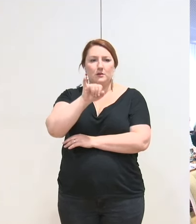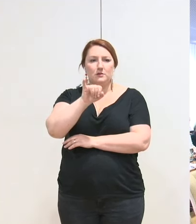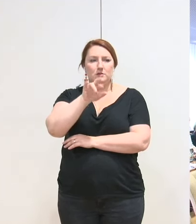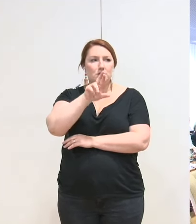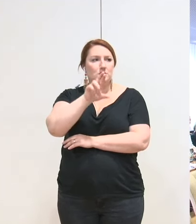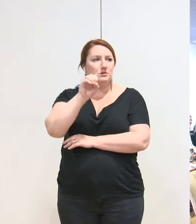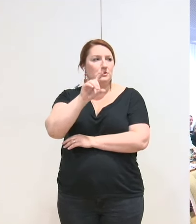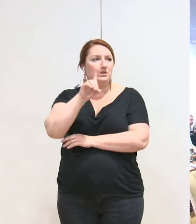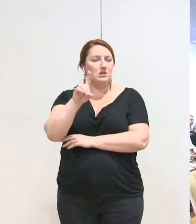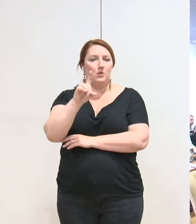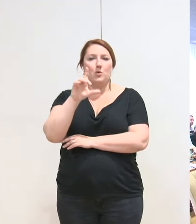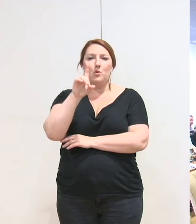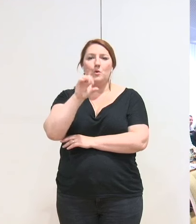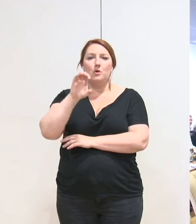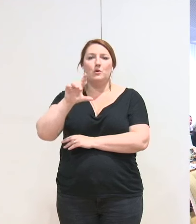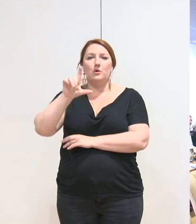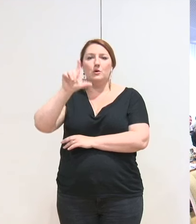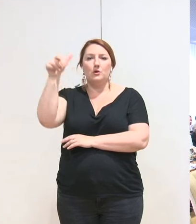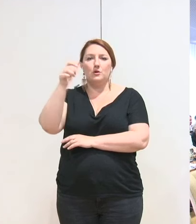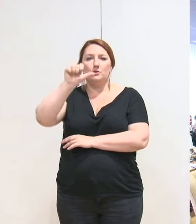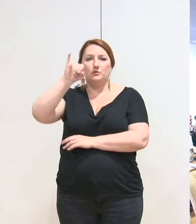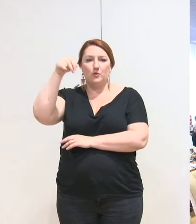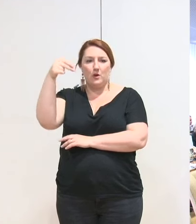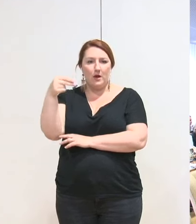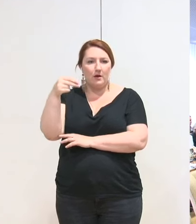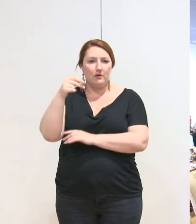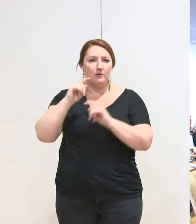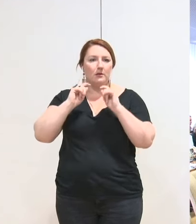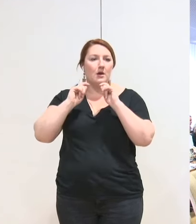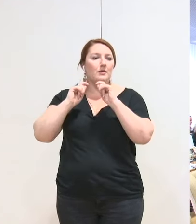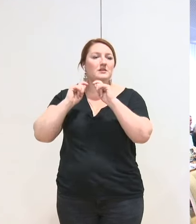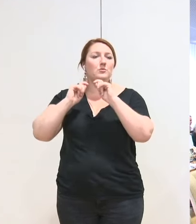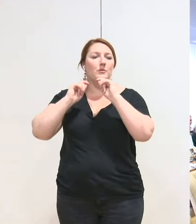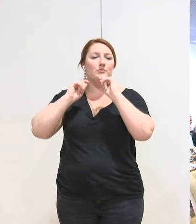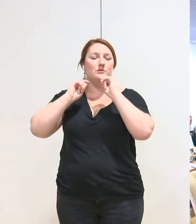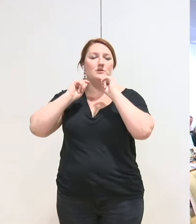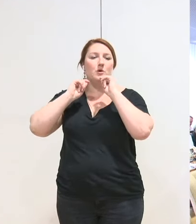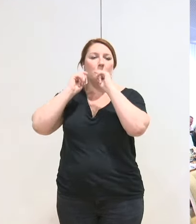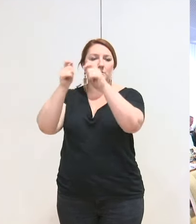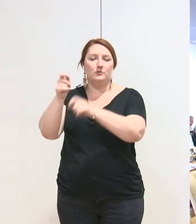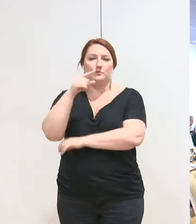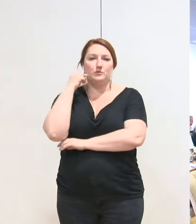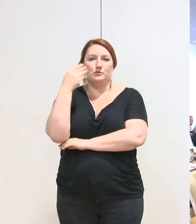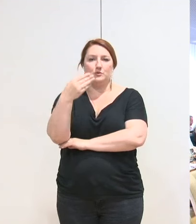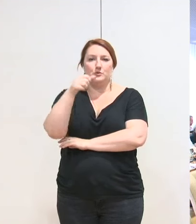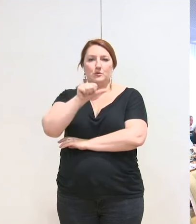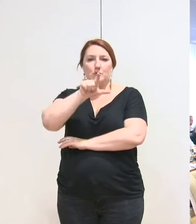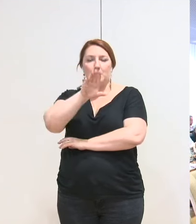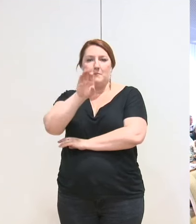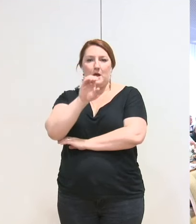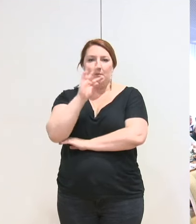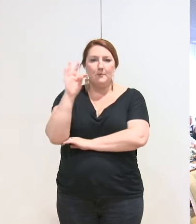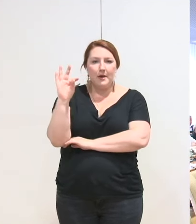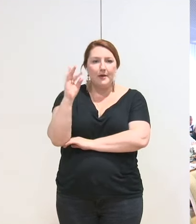compar Monsieur Emmanuel carose donne pouvoir à Madame Tavel jusqu'à son arrivée